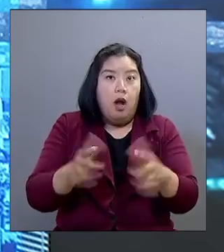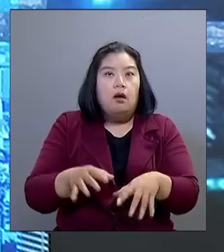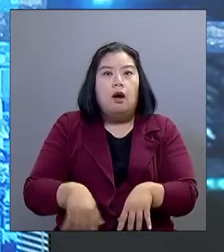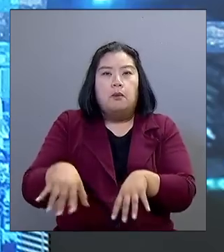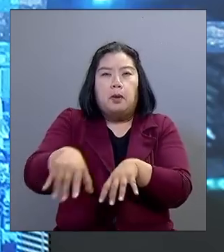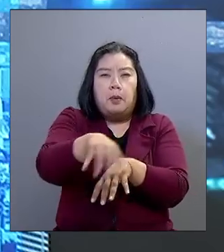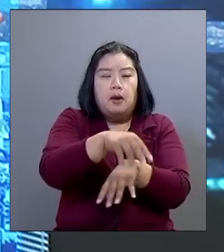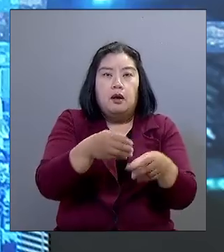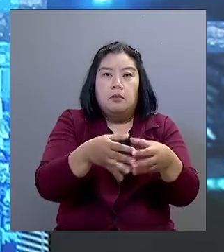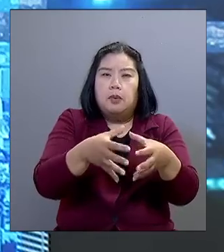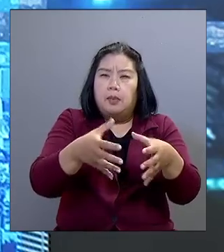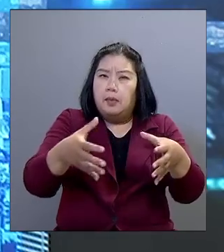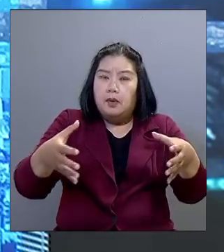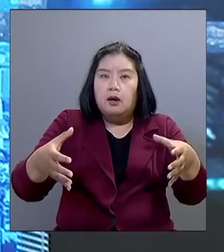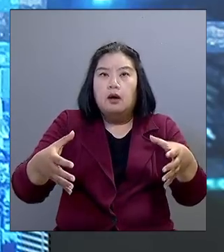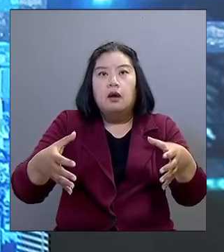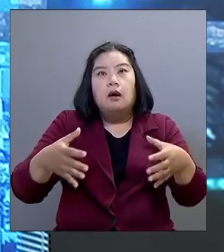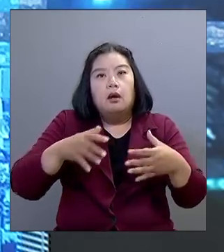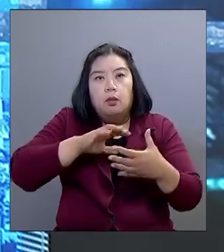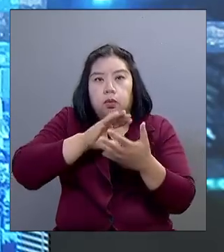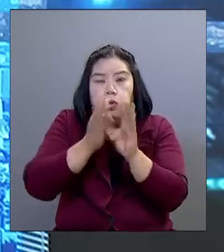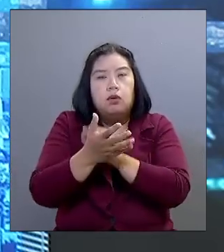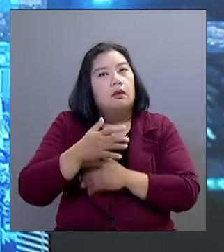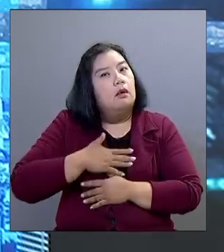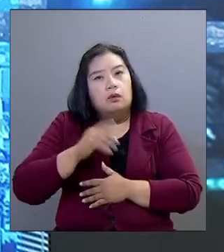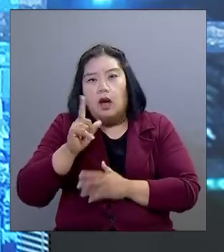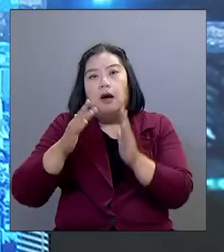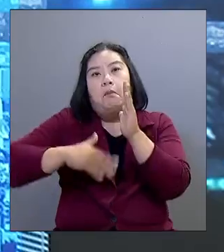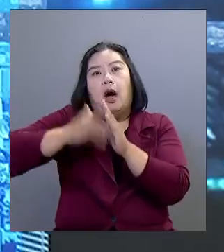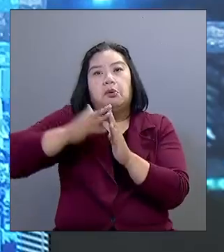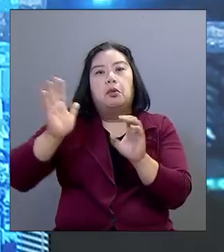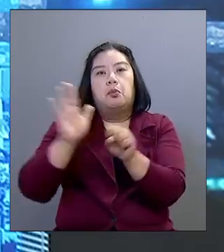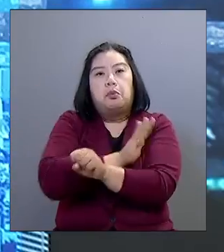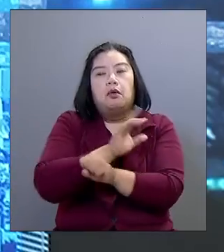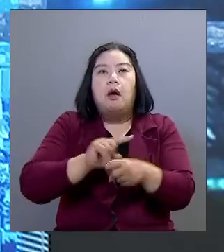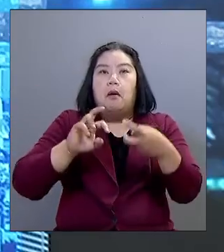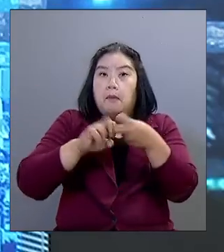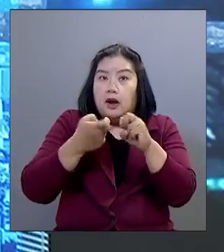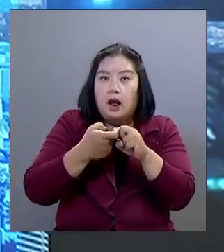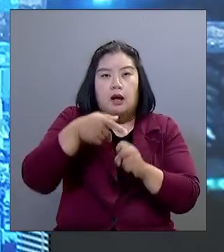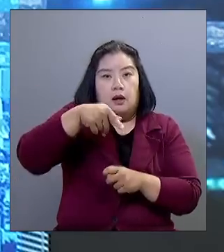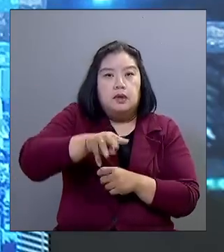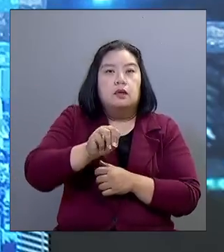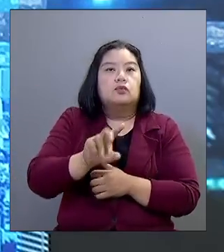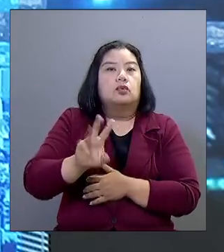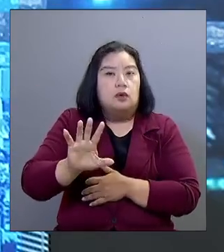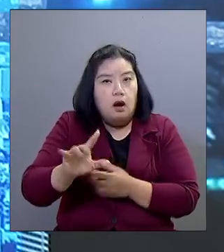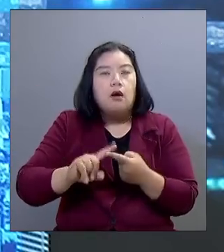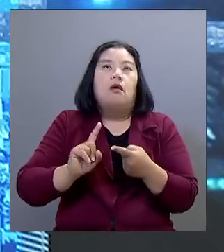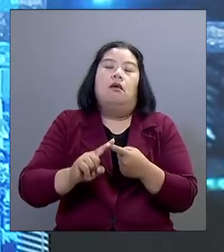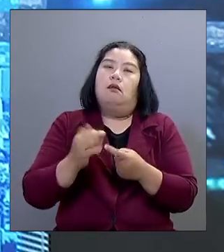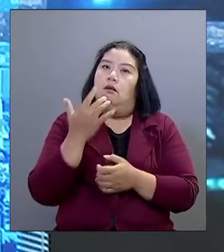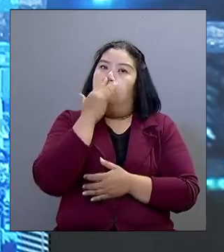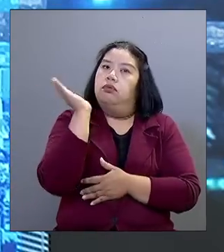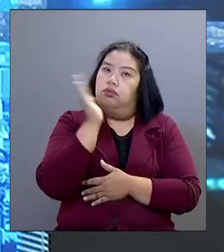าเป็นตำบลเผาทั้งจังหวัดเอากลายเป็นเผาทางภาคเหนือปัญหาฝุ่นหรือว่าปัญหาของการเผาเนี่ยละค่ะพออากาศมันล